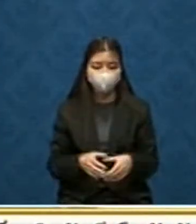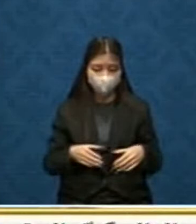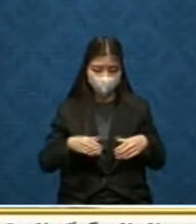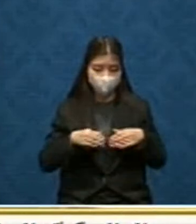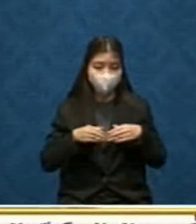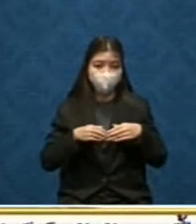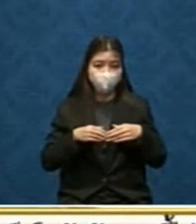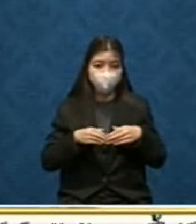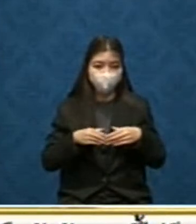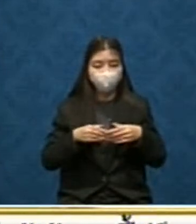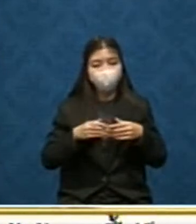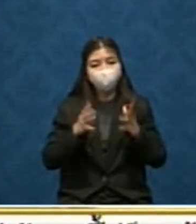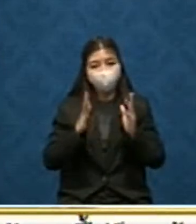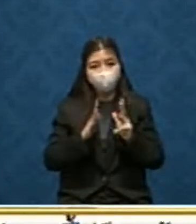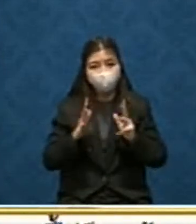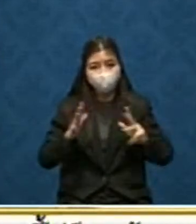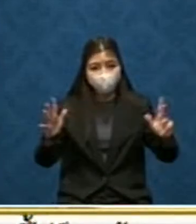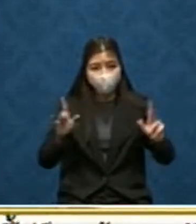แล้ว